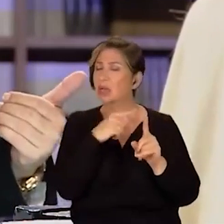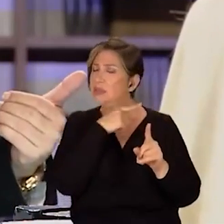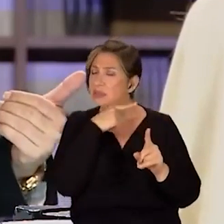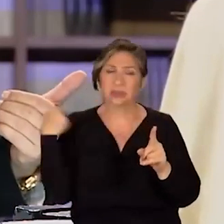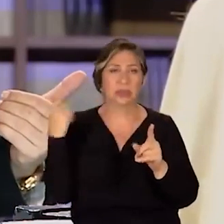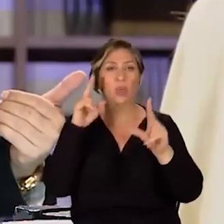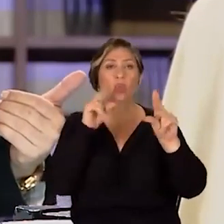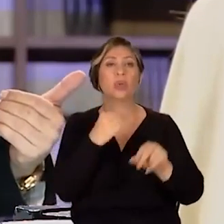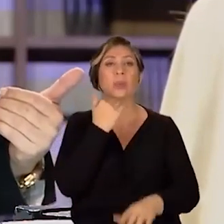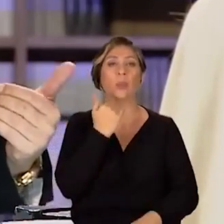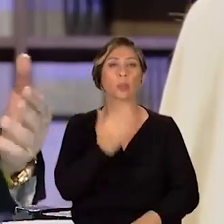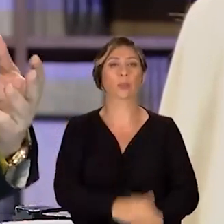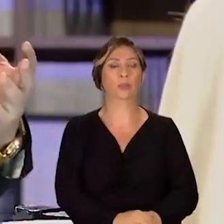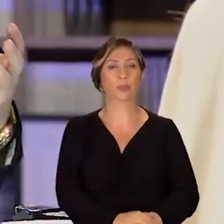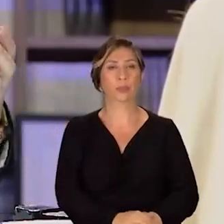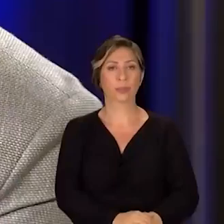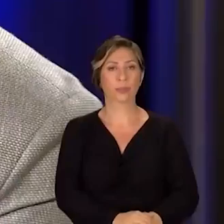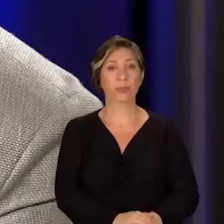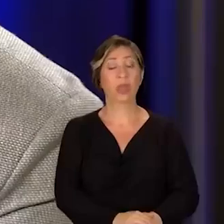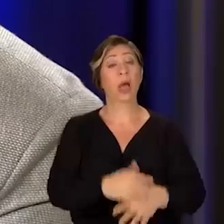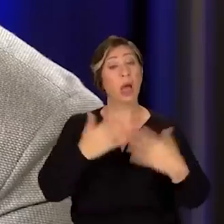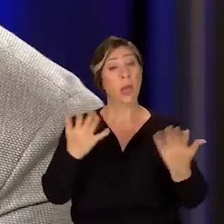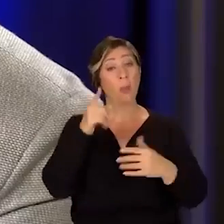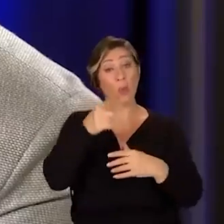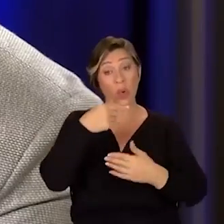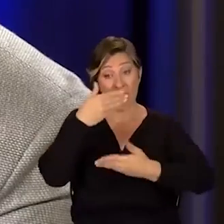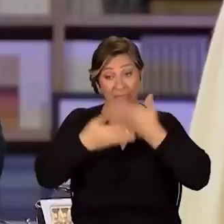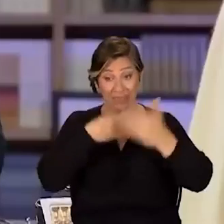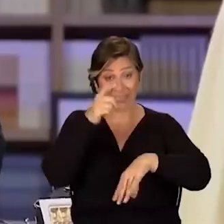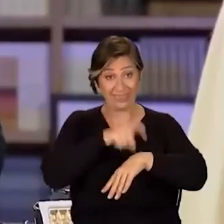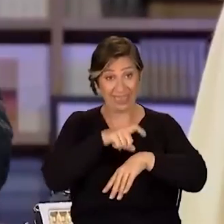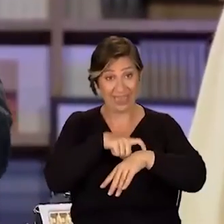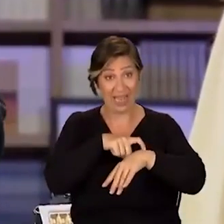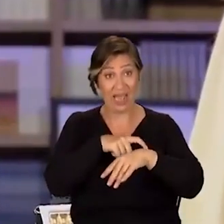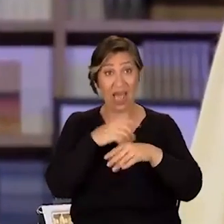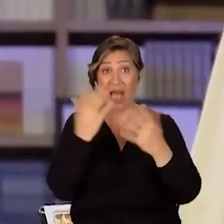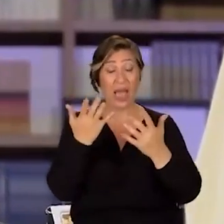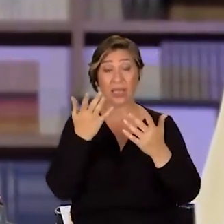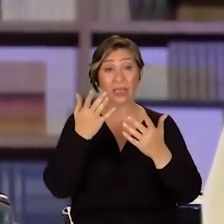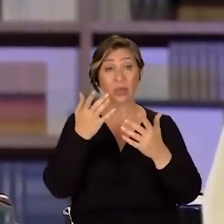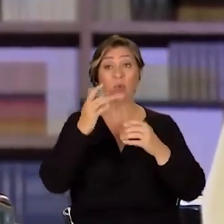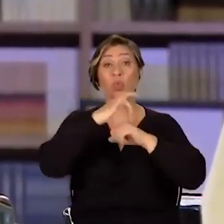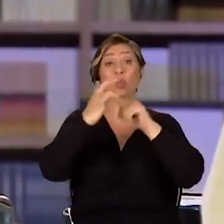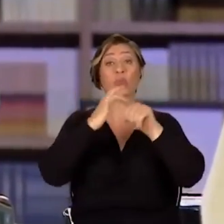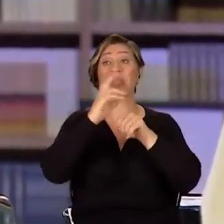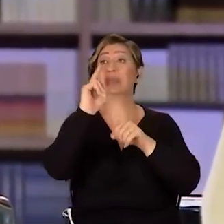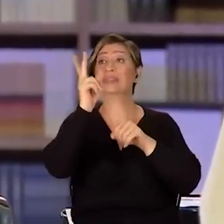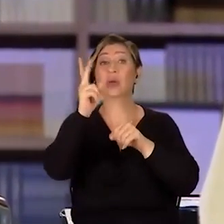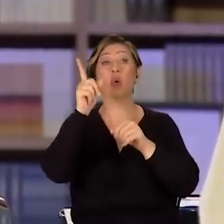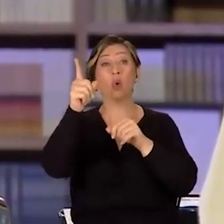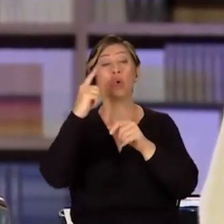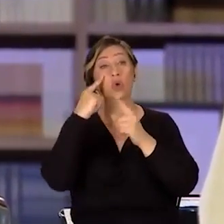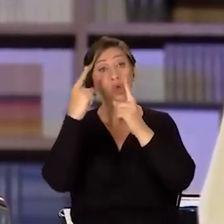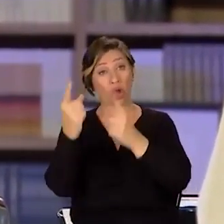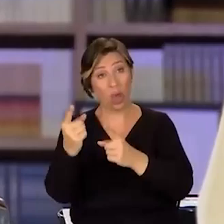kesinlikle uyuyarak geçiremiyorum. Ama bu bahsettiğiniz saatleri hangi ülkenin zaman dilimindeysek o